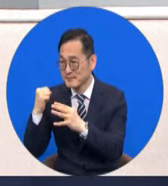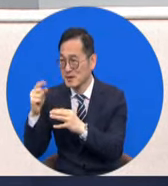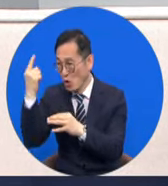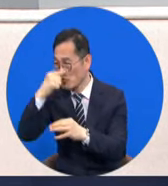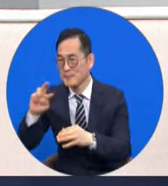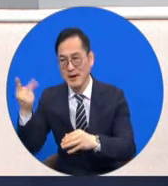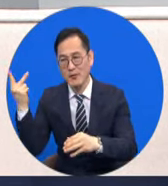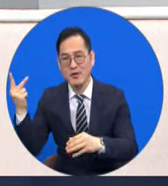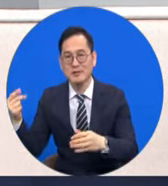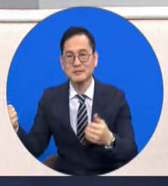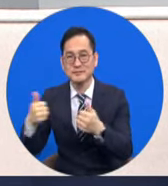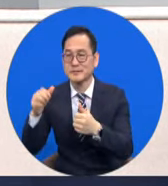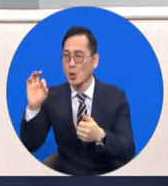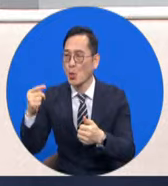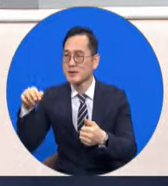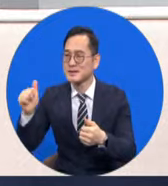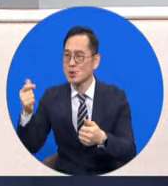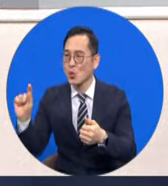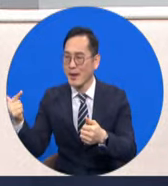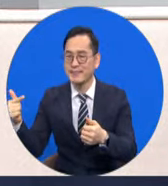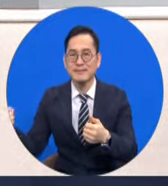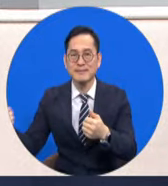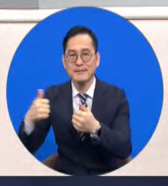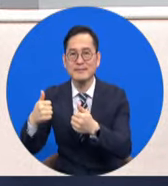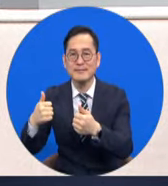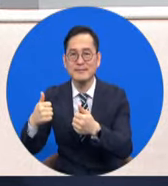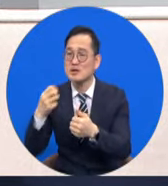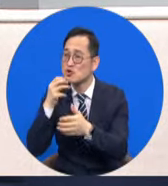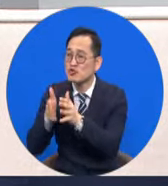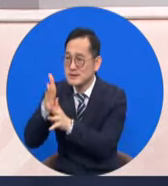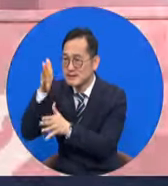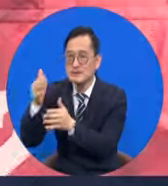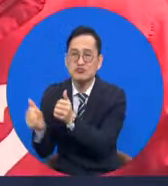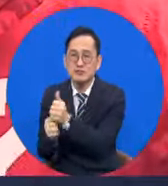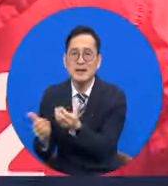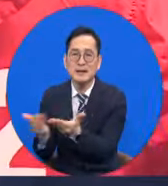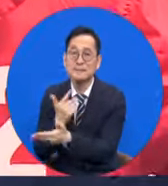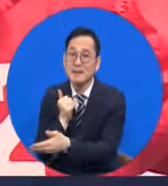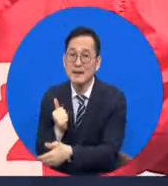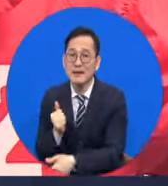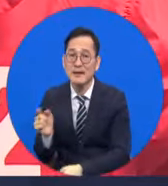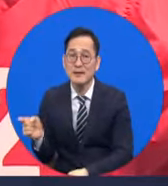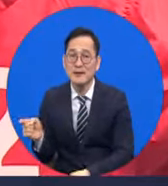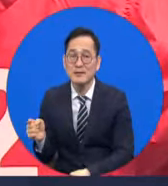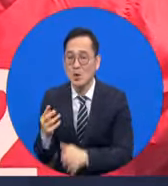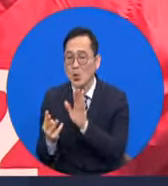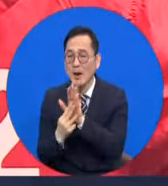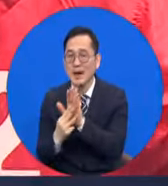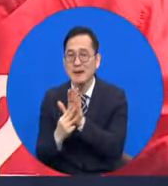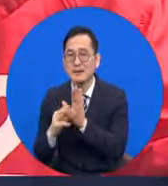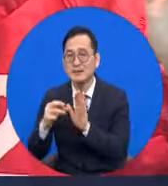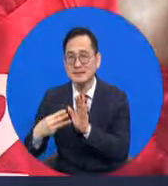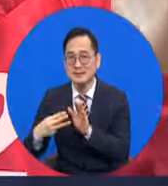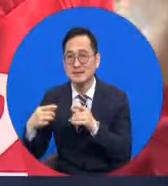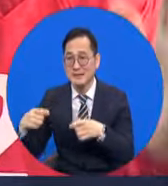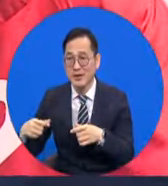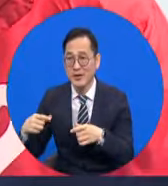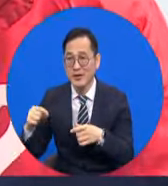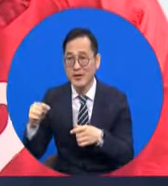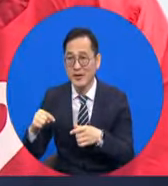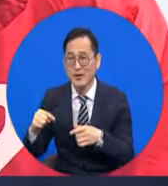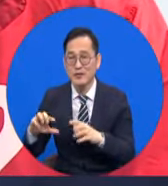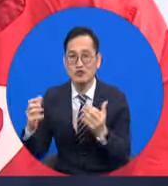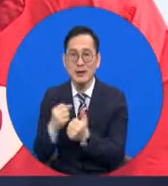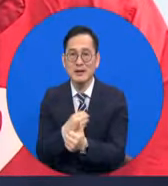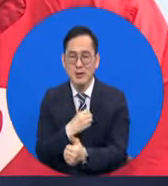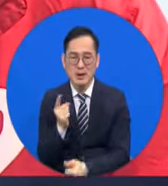지역이기 때문에 오신환 후보도 본인의 그 서울시 정무부시장 경력, 그다음에 또 관악을과 같은 험지에서 이제